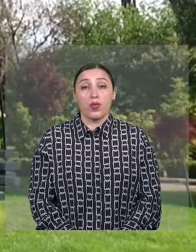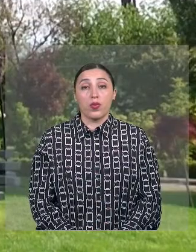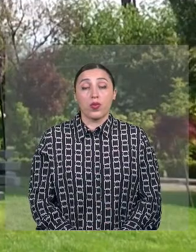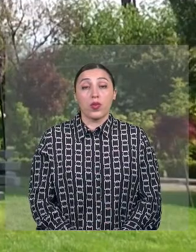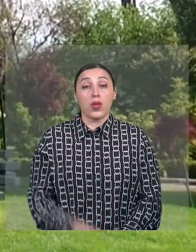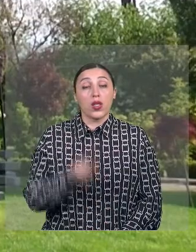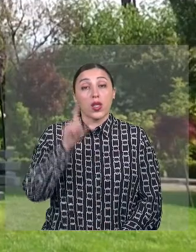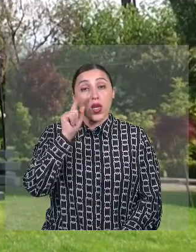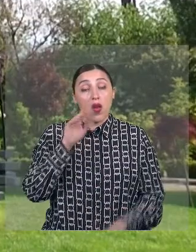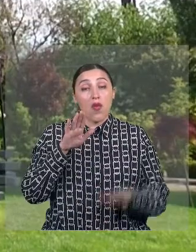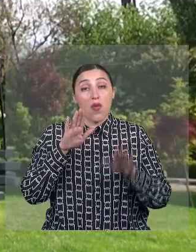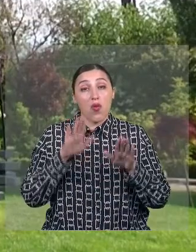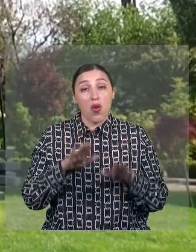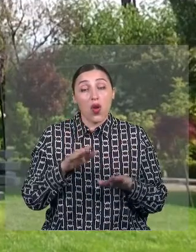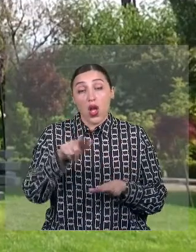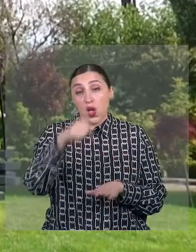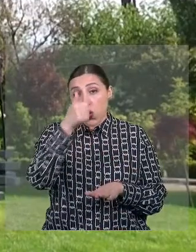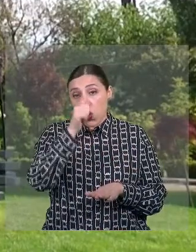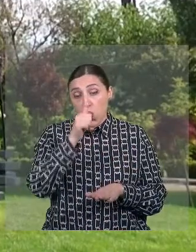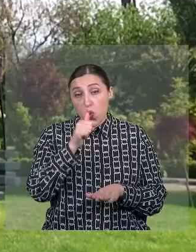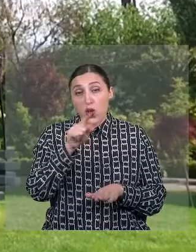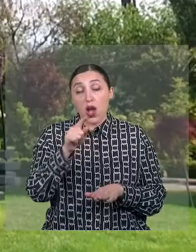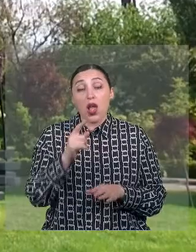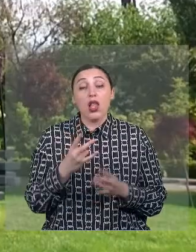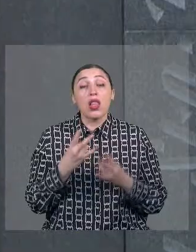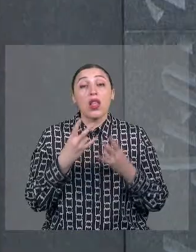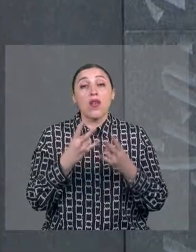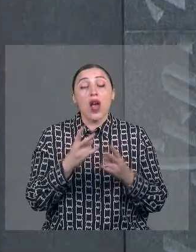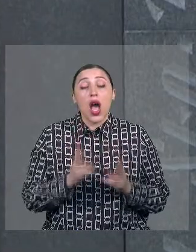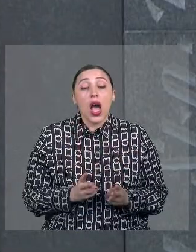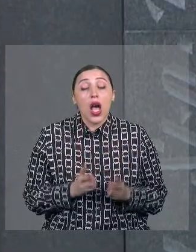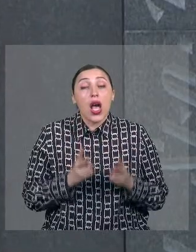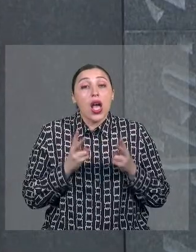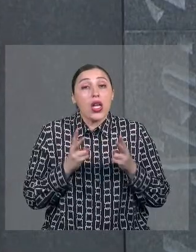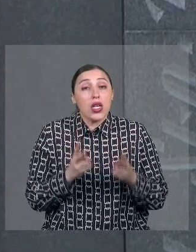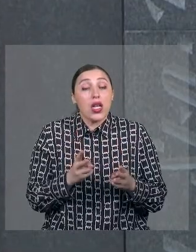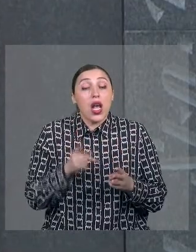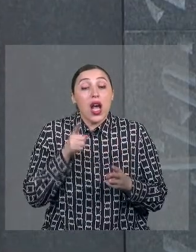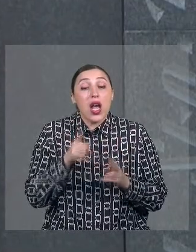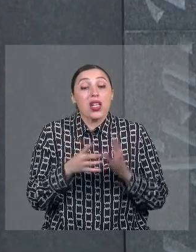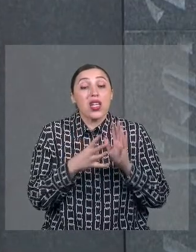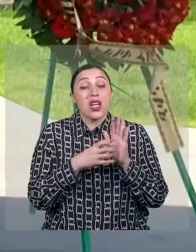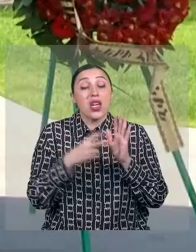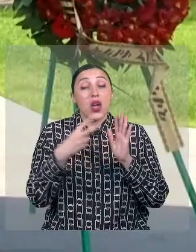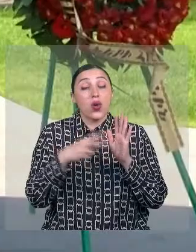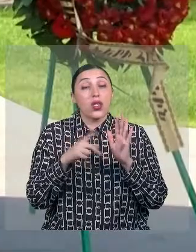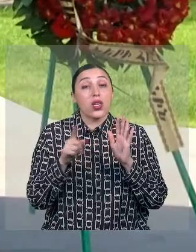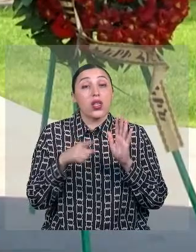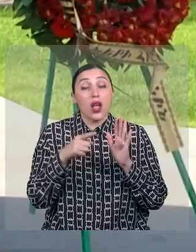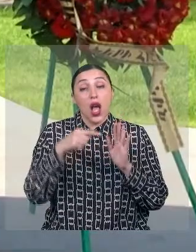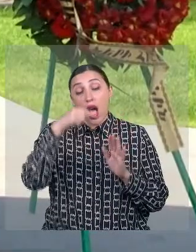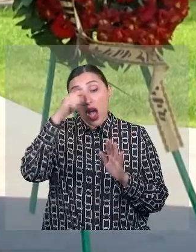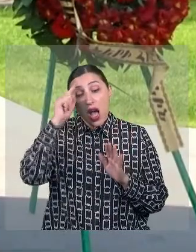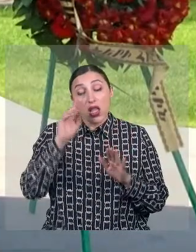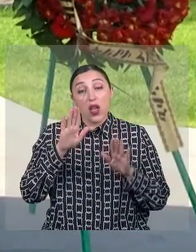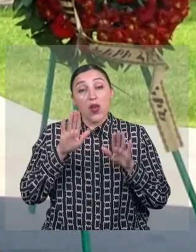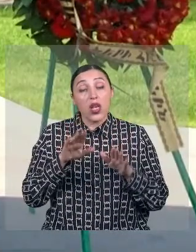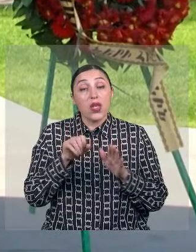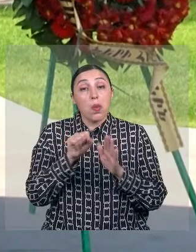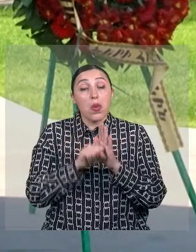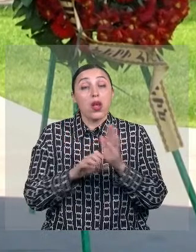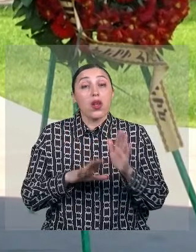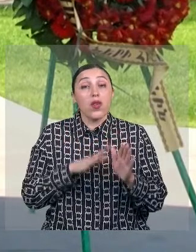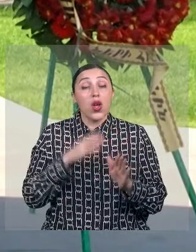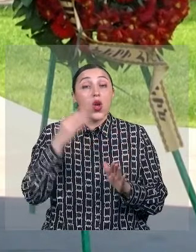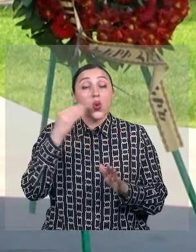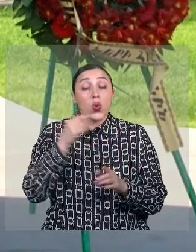խոսքերով Երևանում տեղադրված հուշարձանը նվիրված է ահաբեկիչների, որոնք 1920-ականներին Ադրբեջանում սպանել են